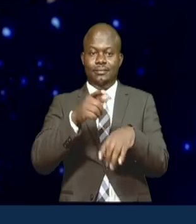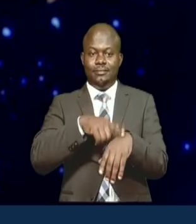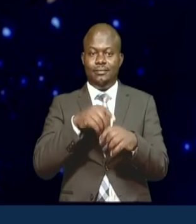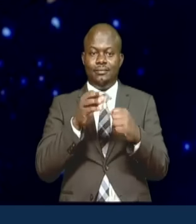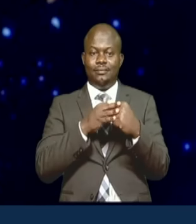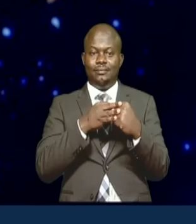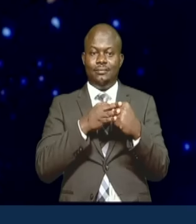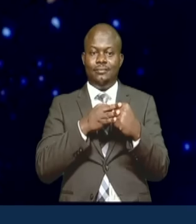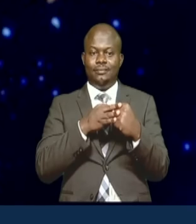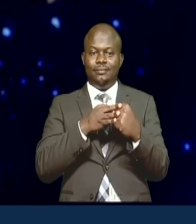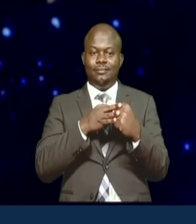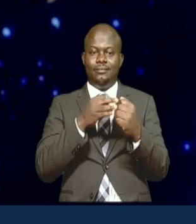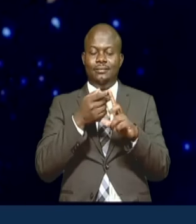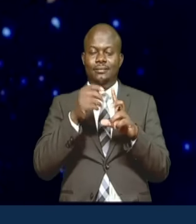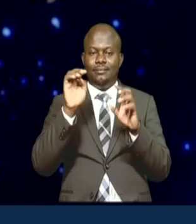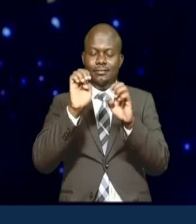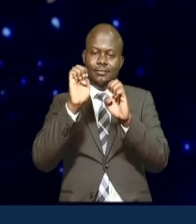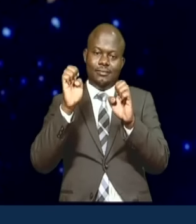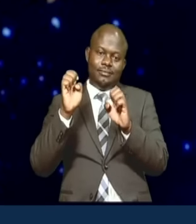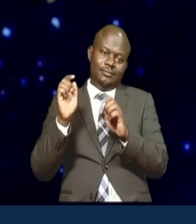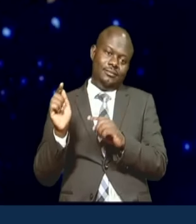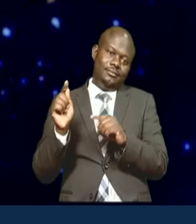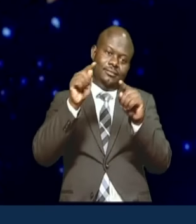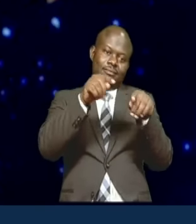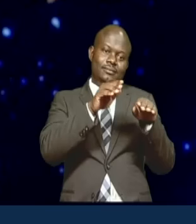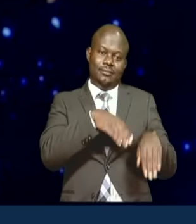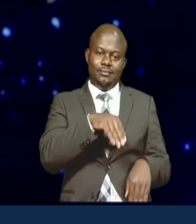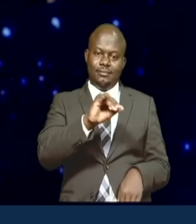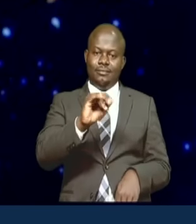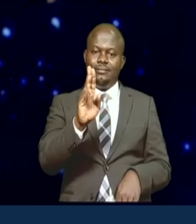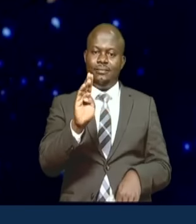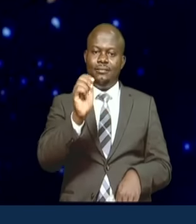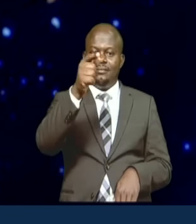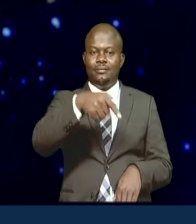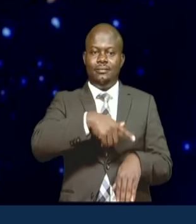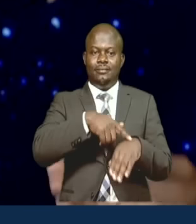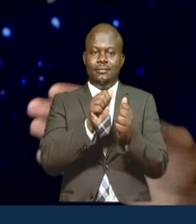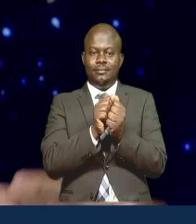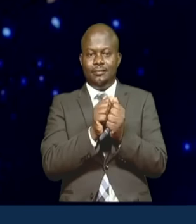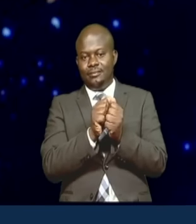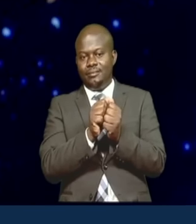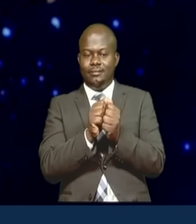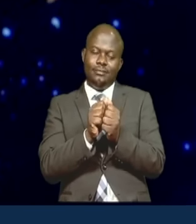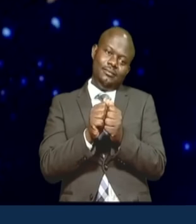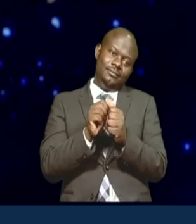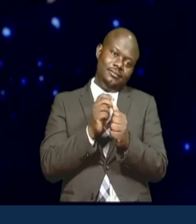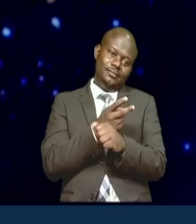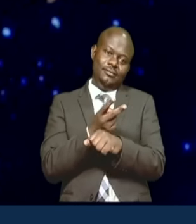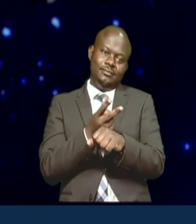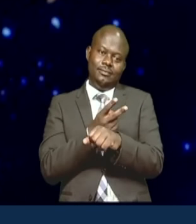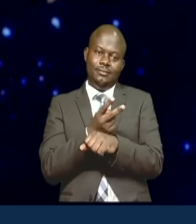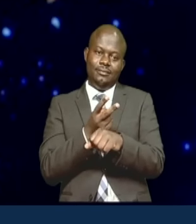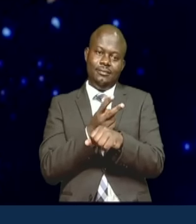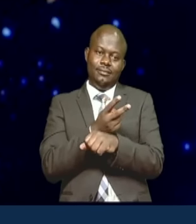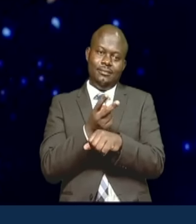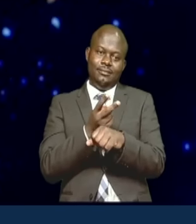munani, tuva muri Ethiopia twerekeza i Juba, tugerayo saa kumi. Ubwo wabara amasaha nibwo